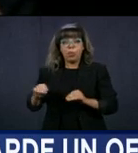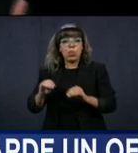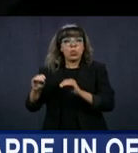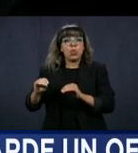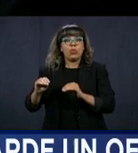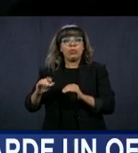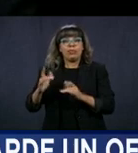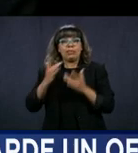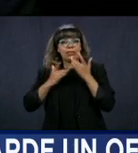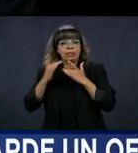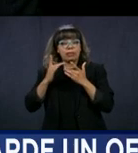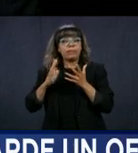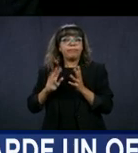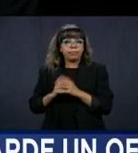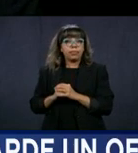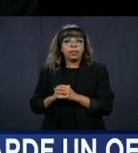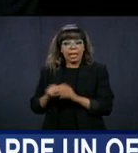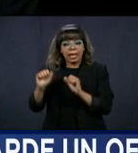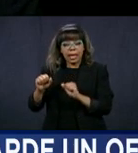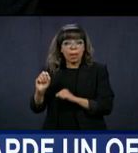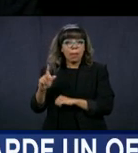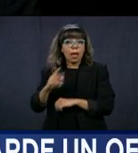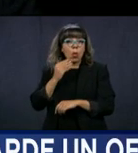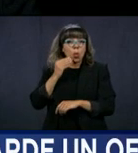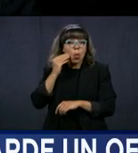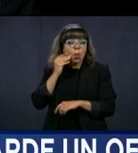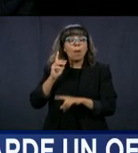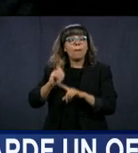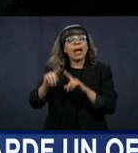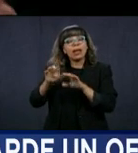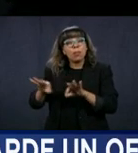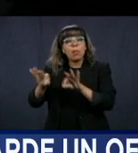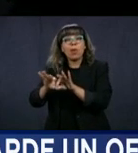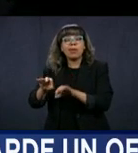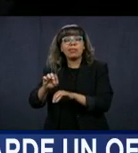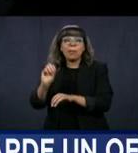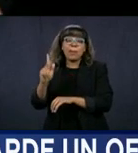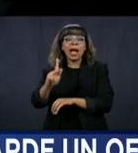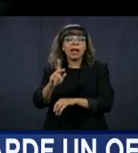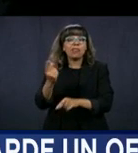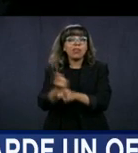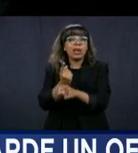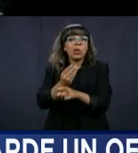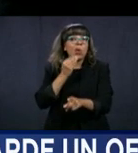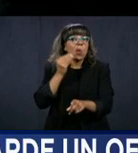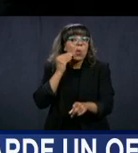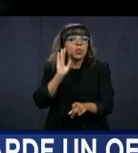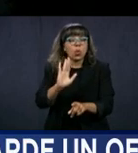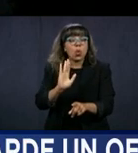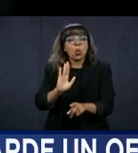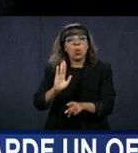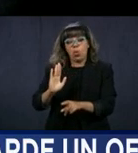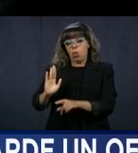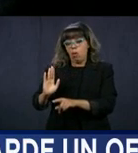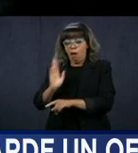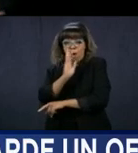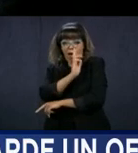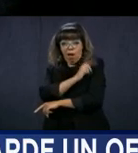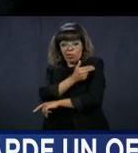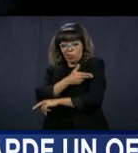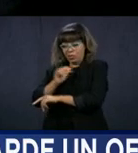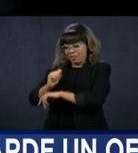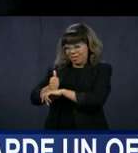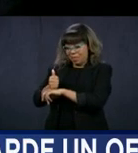façons en ce moment de sortir les gens des hôpitaux, c'est d'avoir une zone tampon. Ce sont des endroits où les gens vont